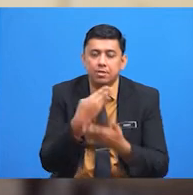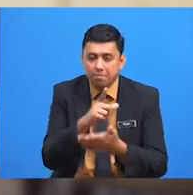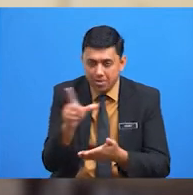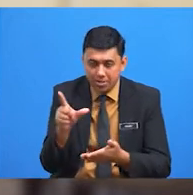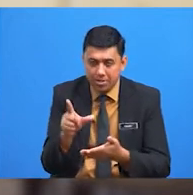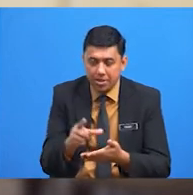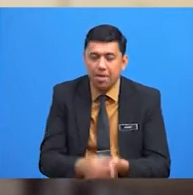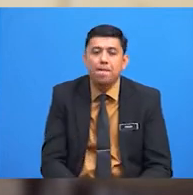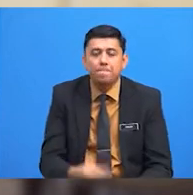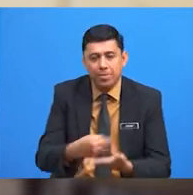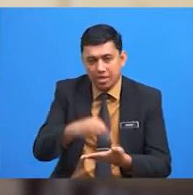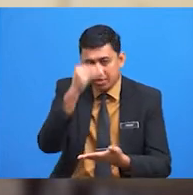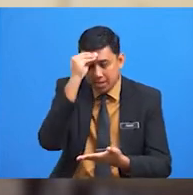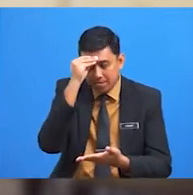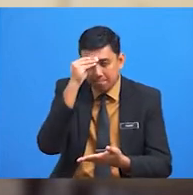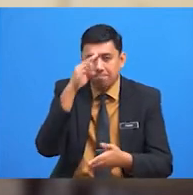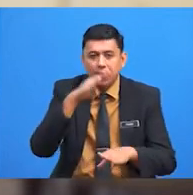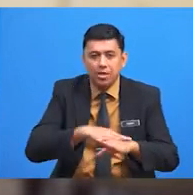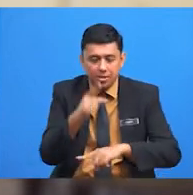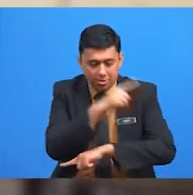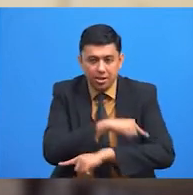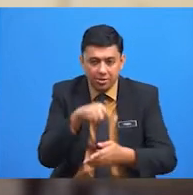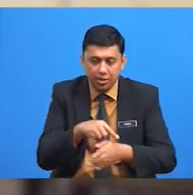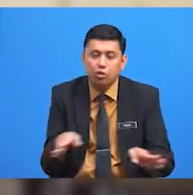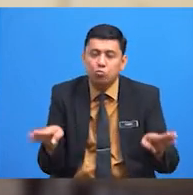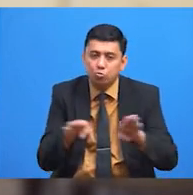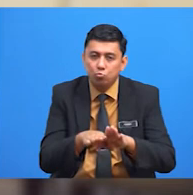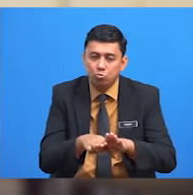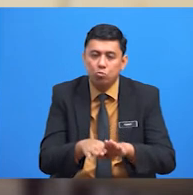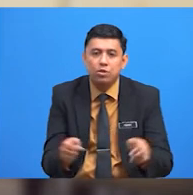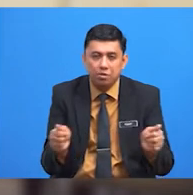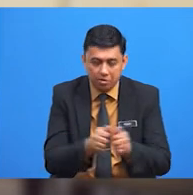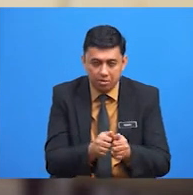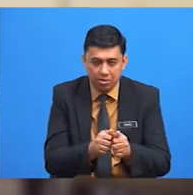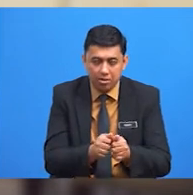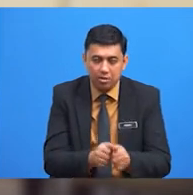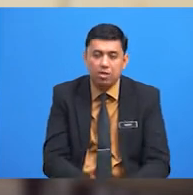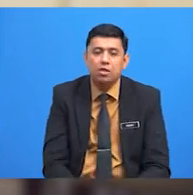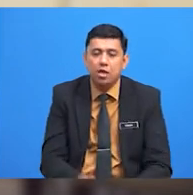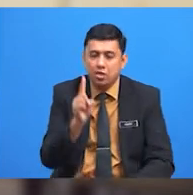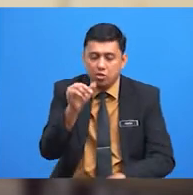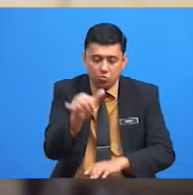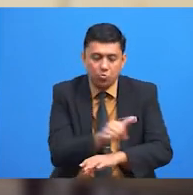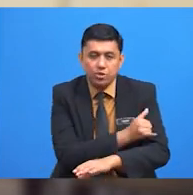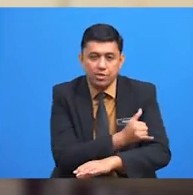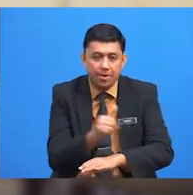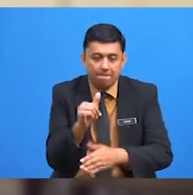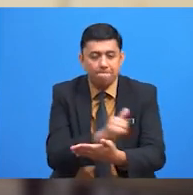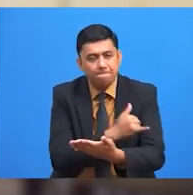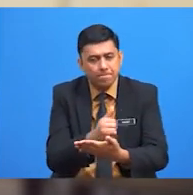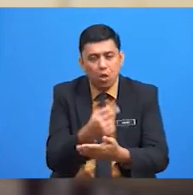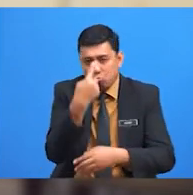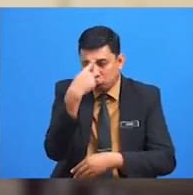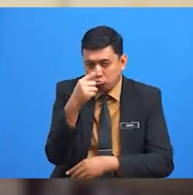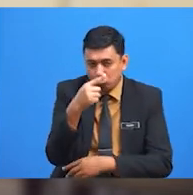Baiklah, sesi pembelajaran kita hari ini cikgu tutup dengan serangkap syair untuk